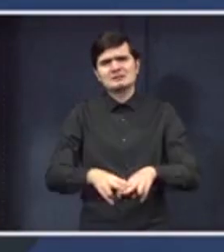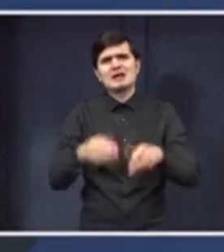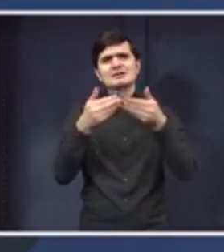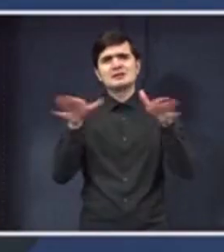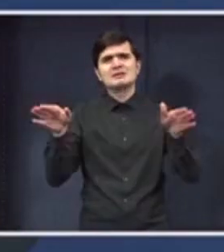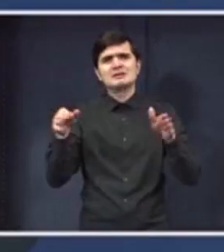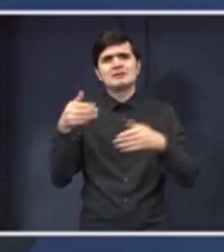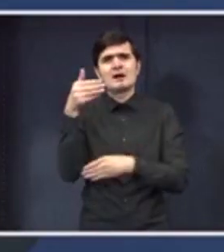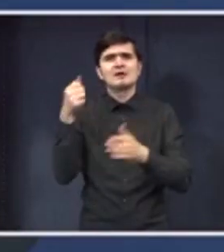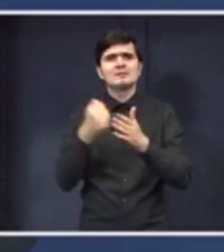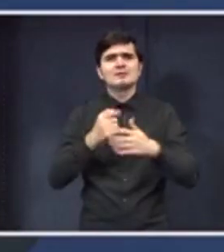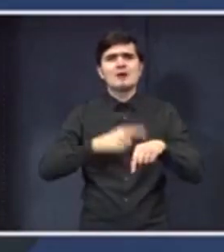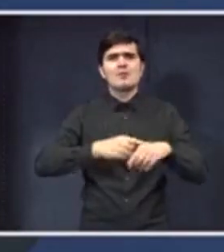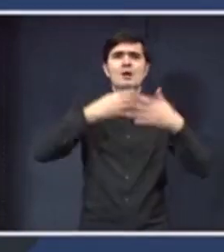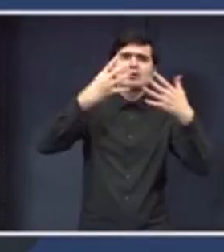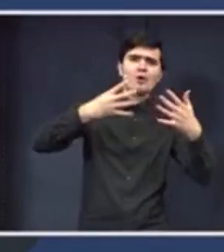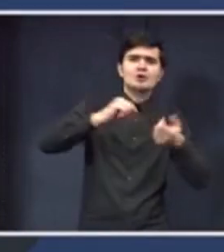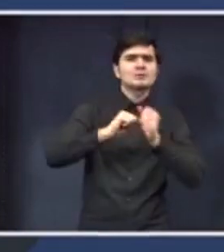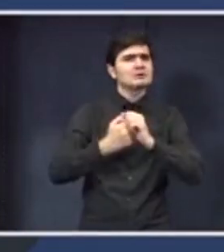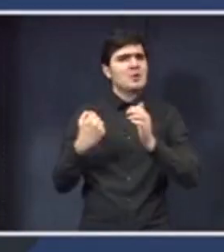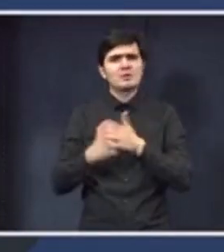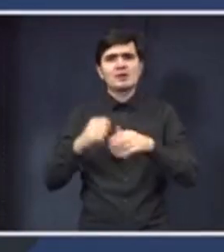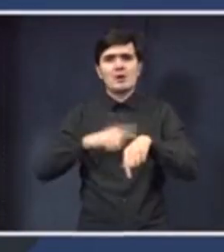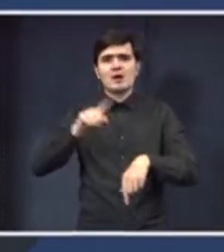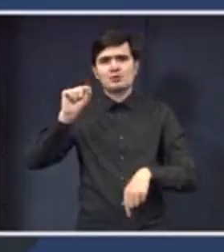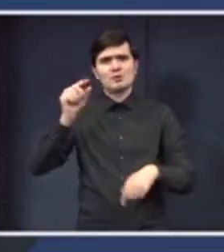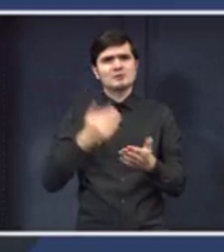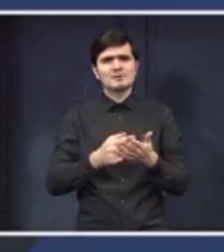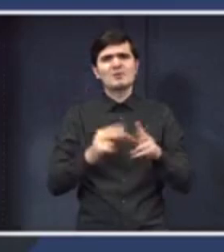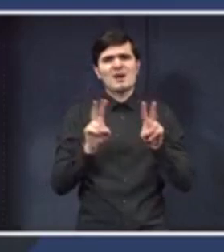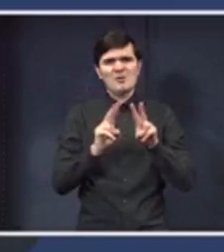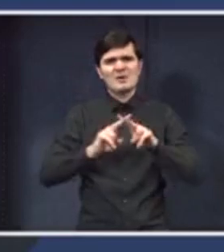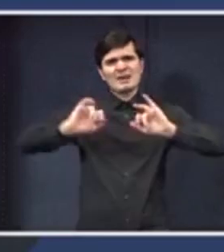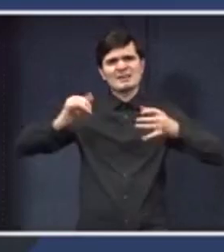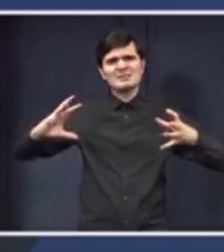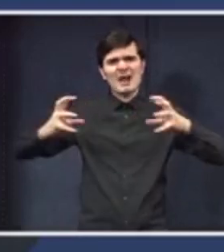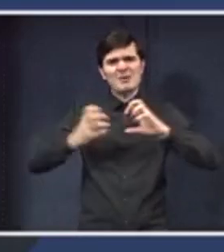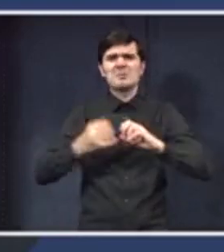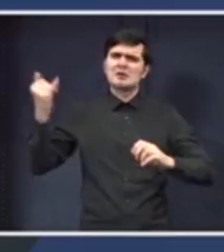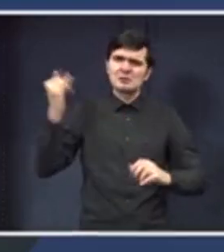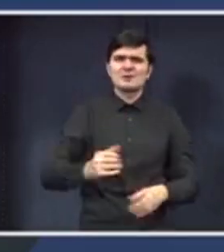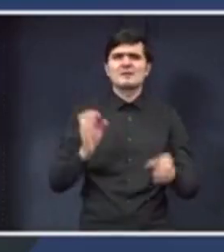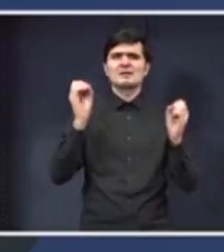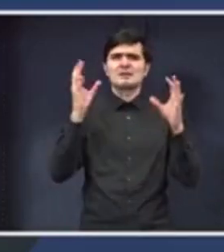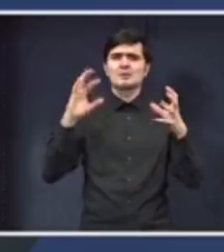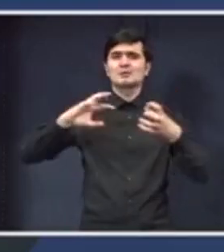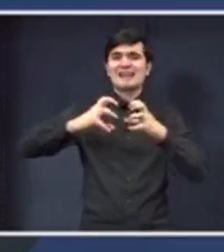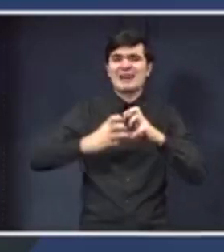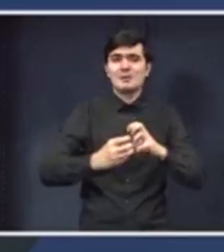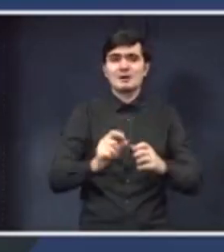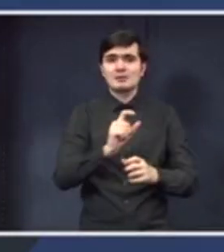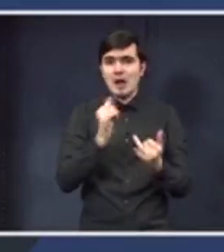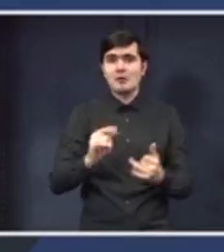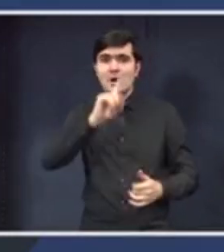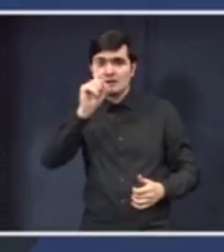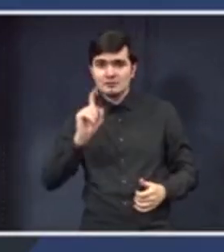ora 19 sau chiar până la ora 20, tocmai pentru că în weekend apare aglomerație, vin și sărbătorile și se aglomerează. În acest context vă